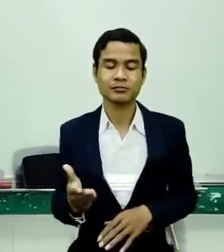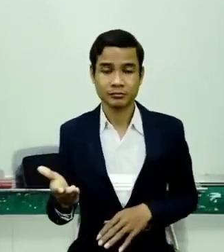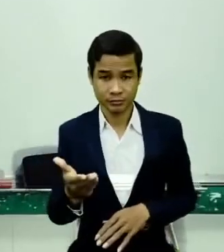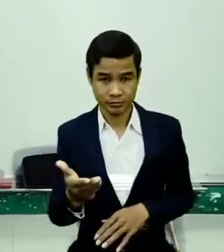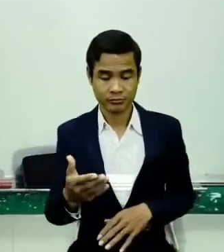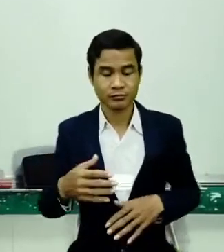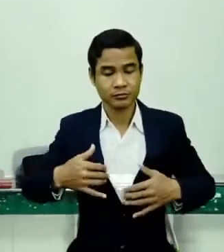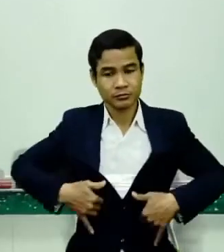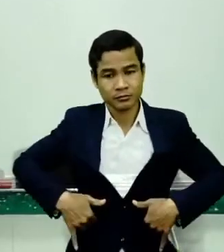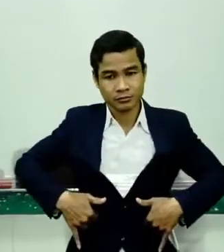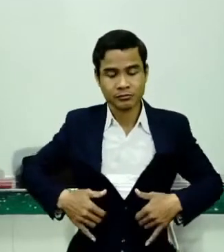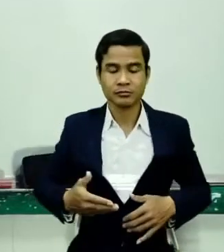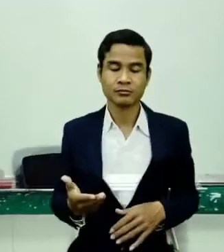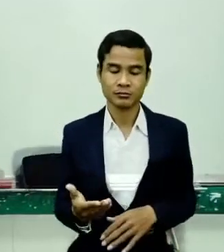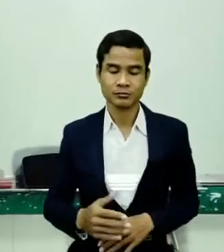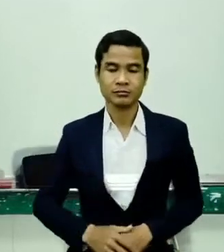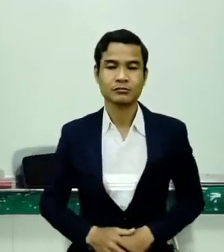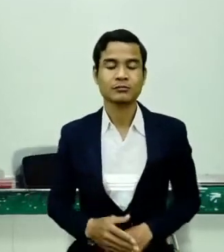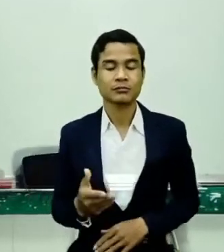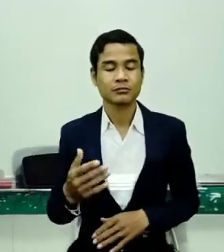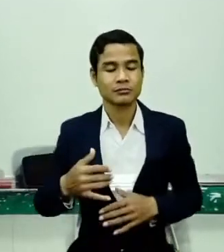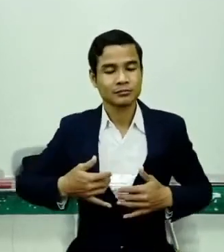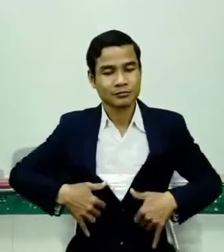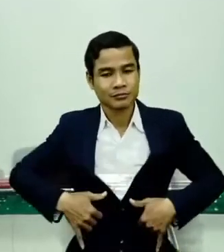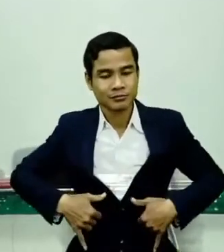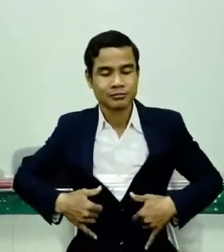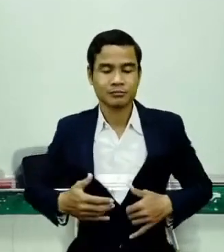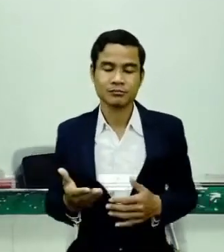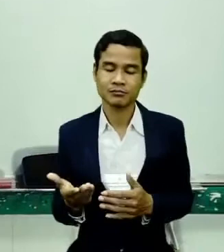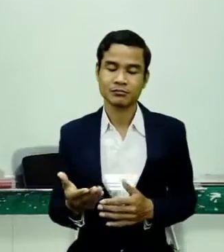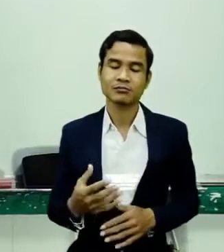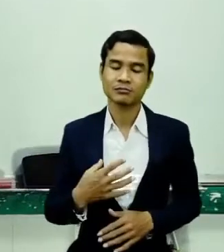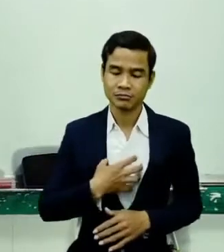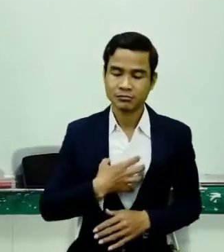គឺការលេងកំសាន្ត